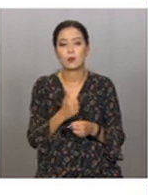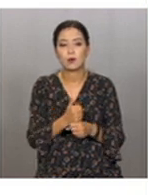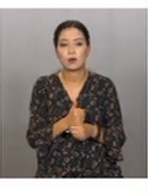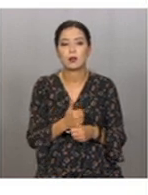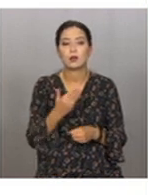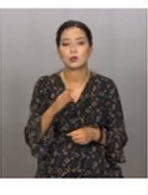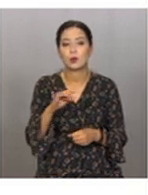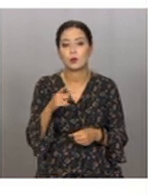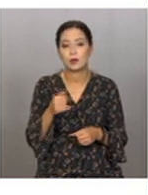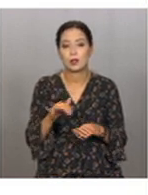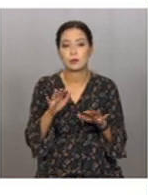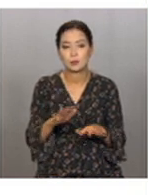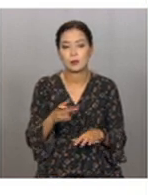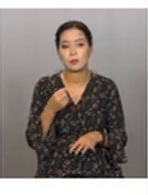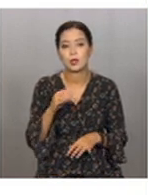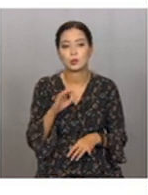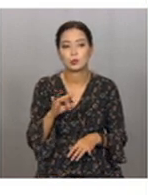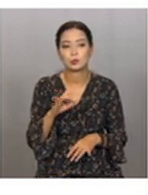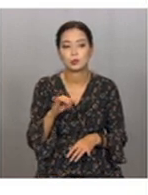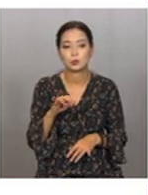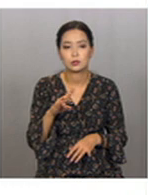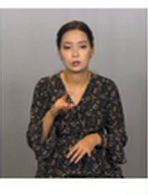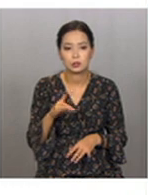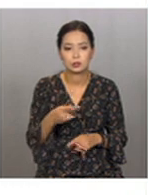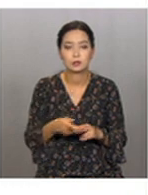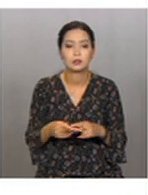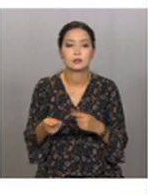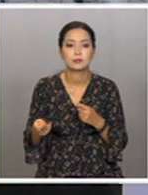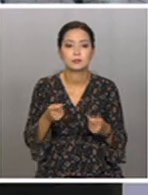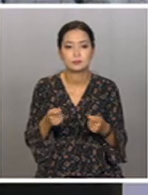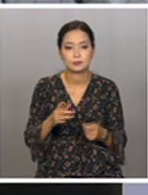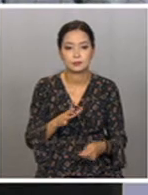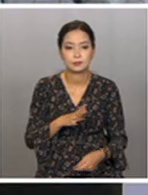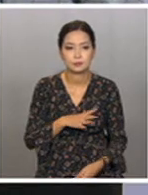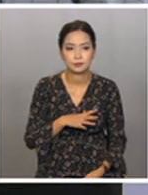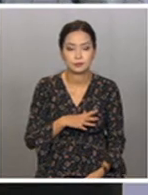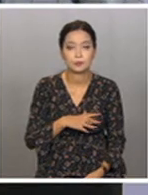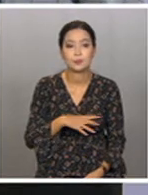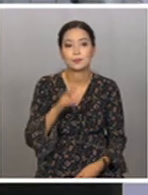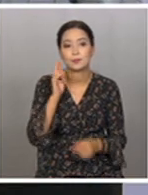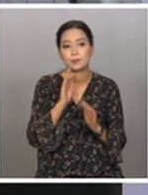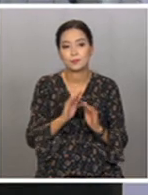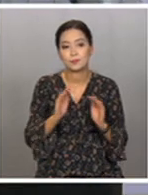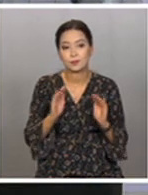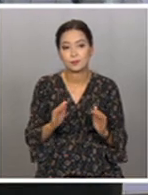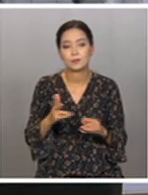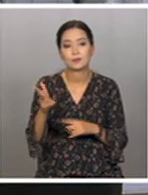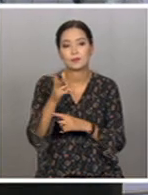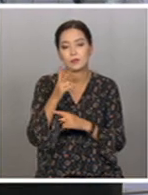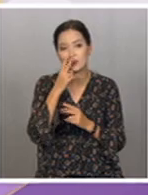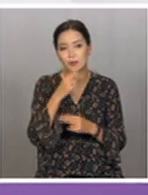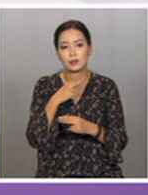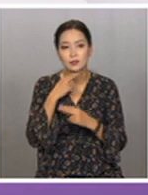құрылып, Ахмет Байтұрсынов басқарды. Орталығы Торғай қаласы. Оқушылар, бейне жазбаға назар